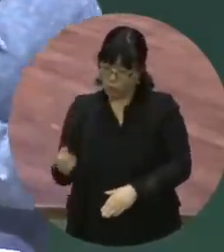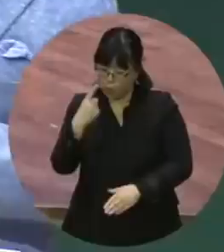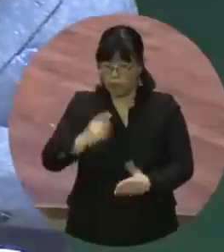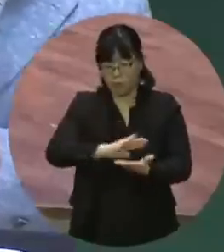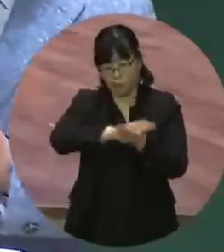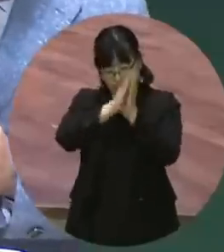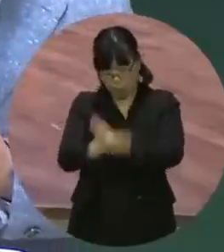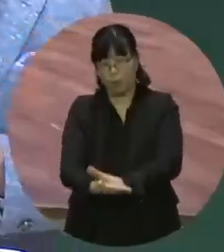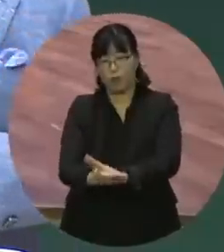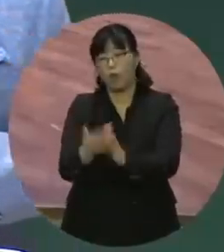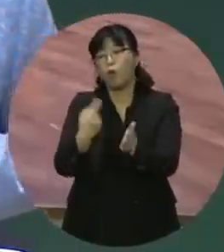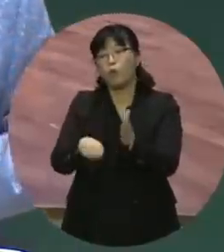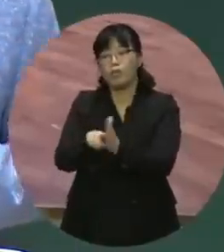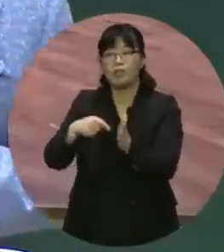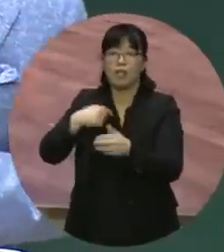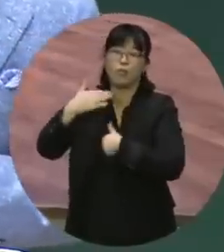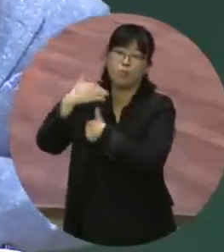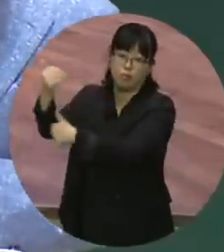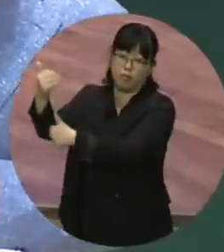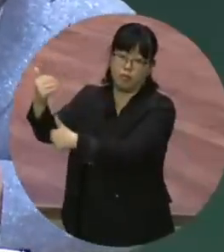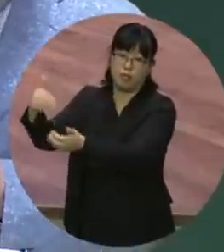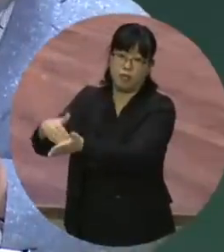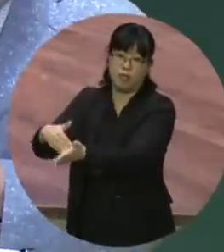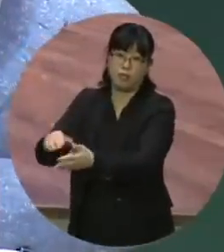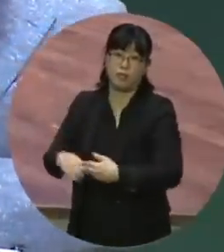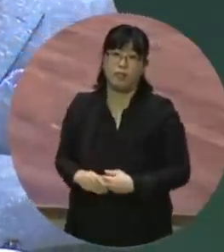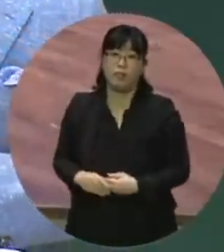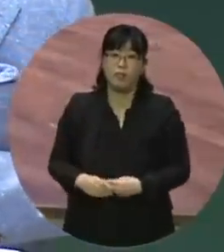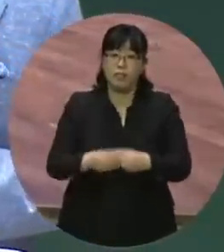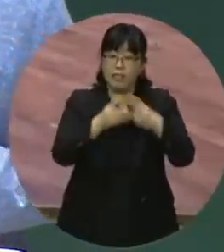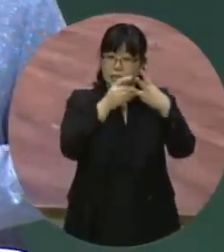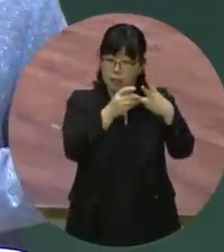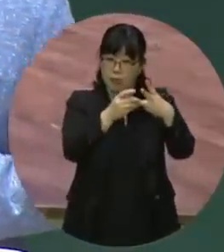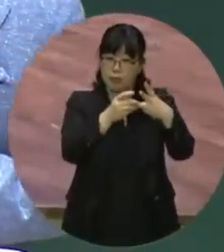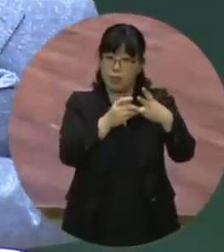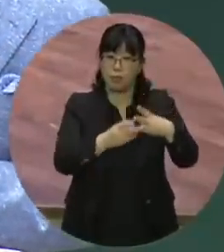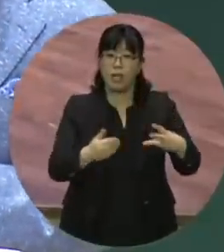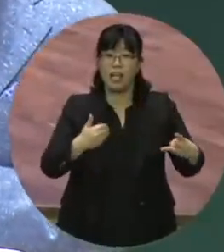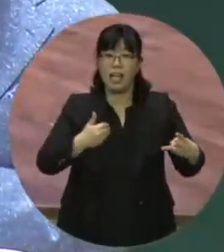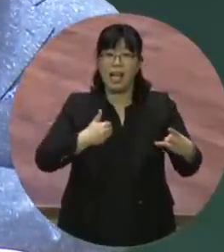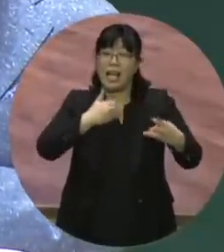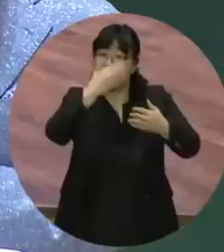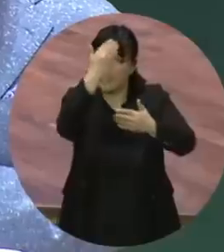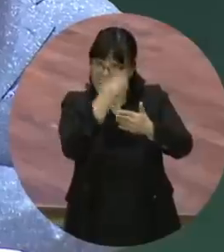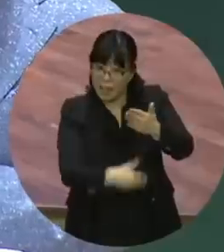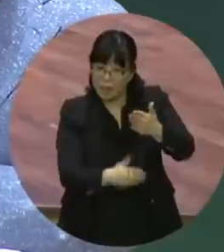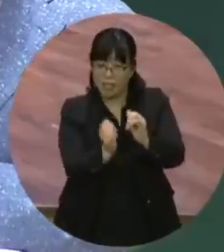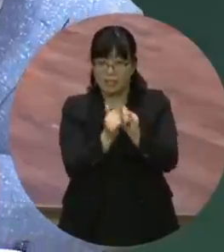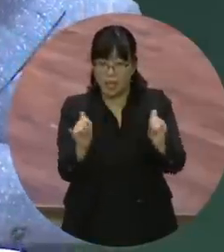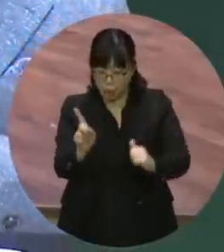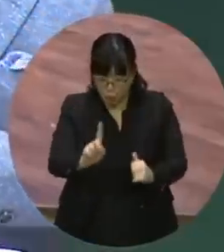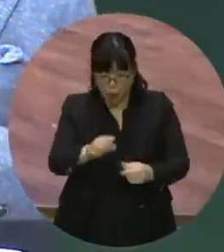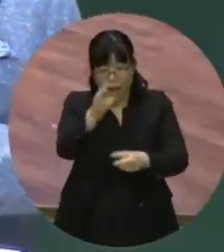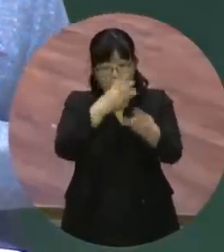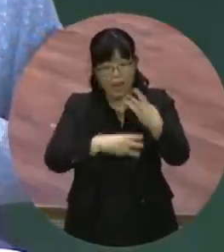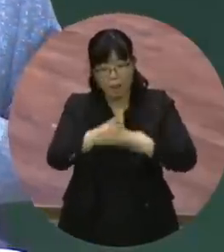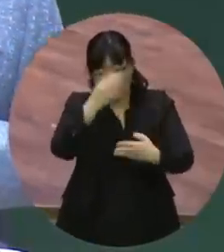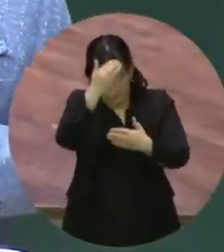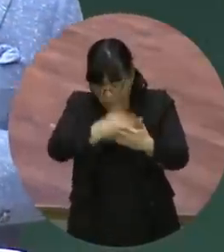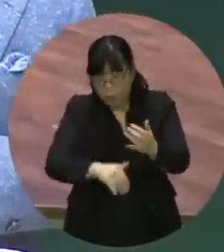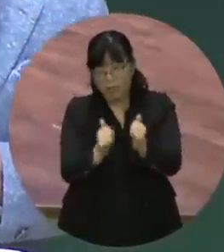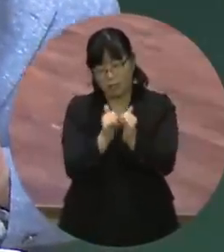자, 여러분을 남길 자로 부르셨다. 남길은 뭡니까? 렘넌트 운동의 주역입니다. 렘넌트에게 바른 복음을 증거해야 돼요. 그래서